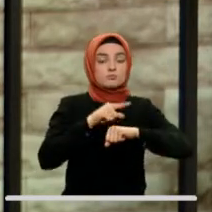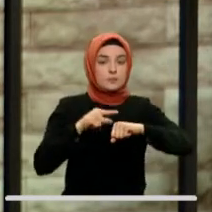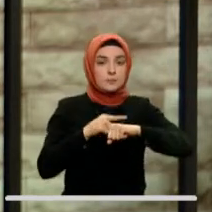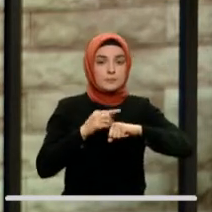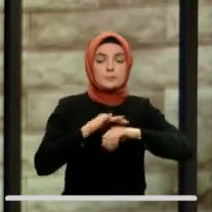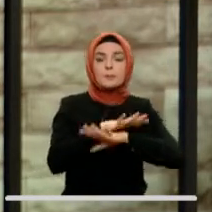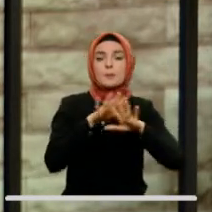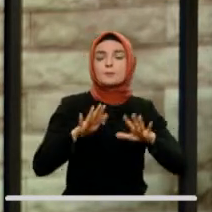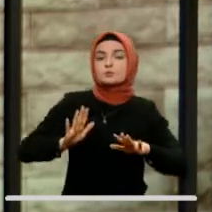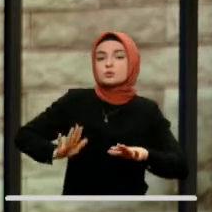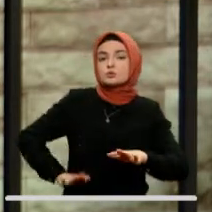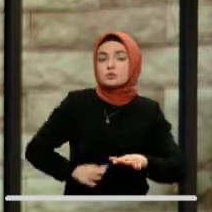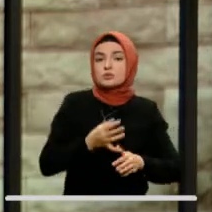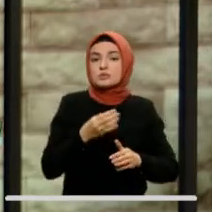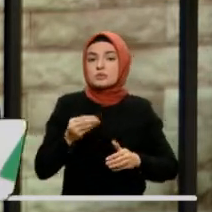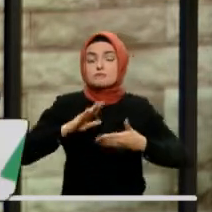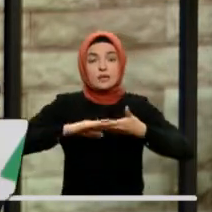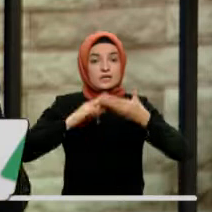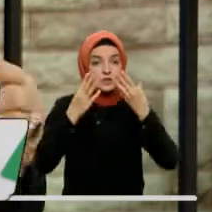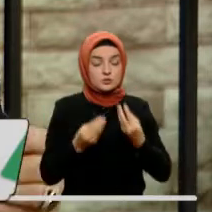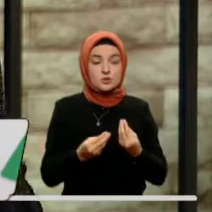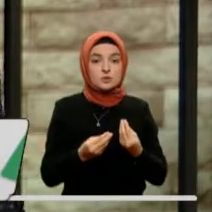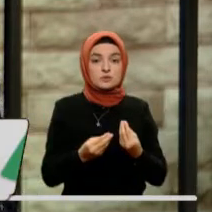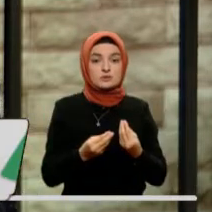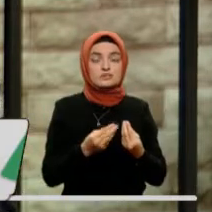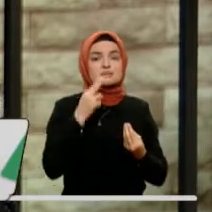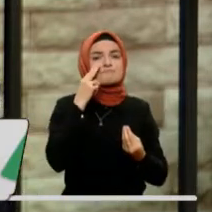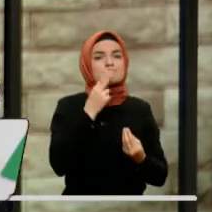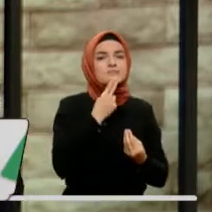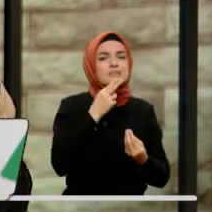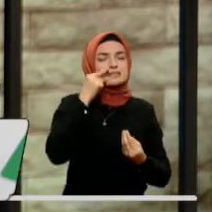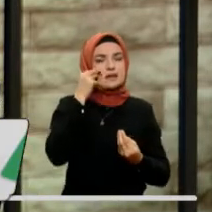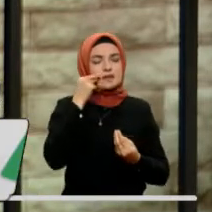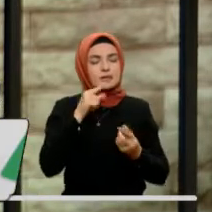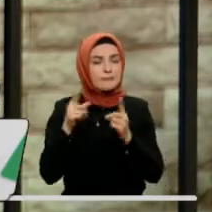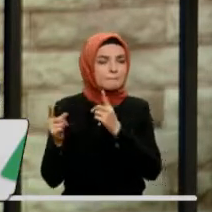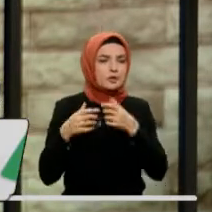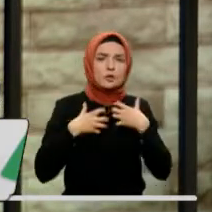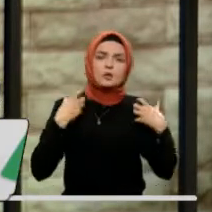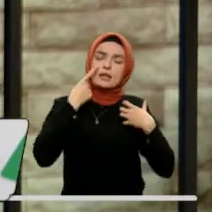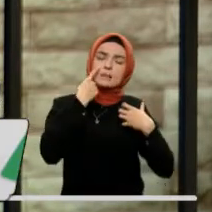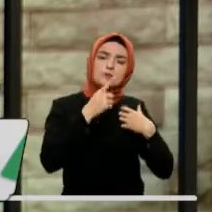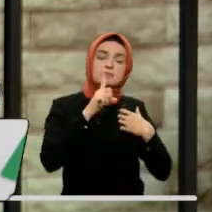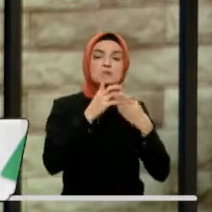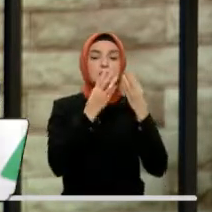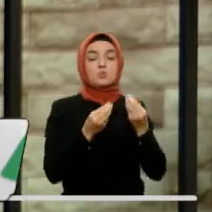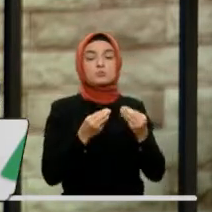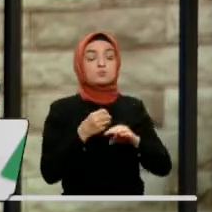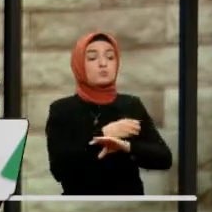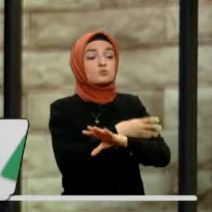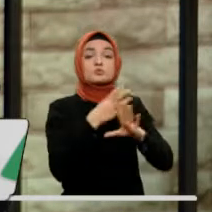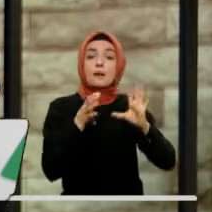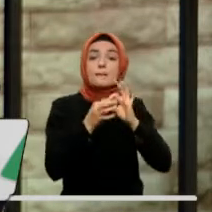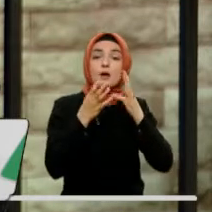çocukların arkadaş olduğunu birbirine, kız ve erkeklerin birbirine güvenle bakması gerektiğini, aralarında duygusal bir